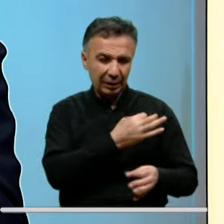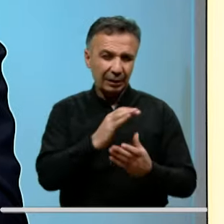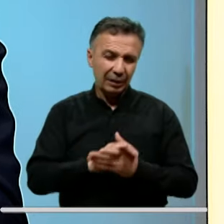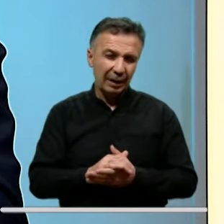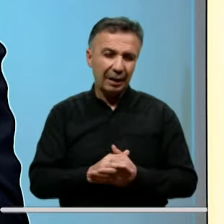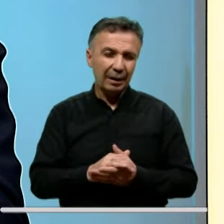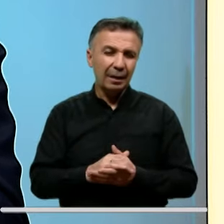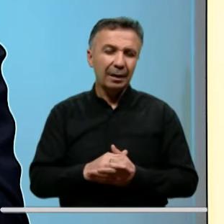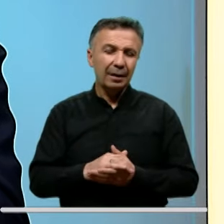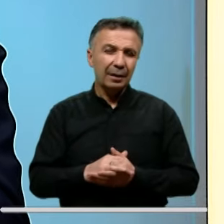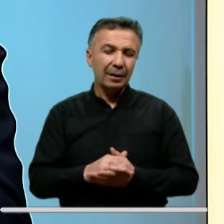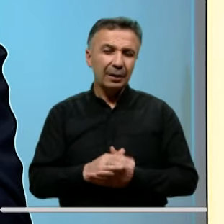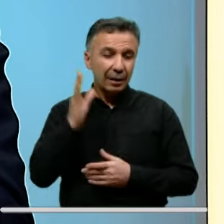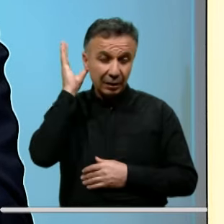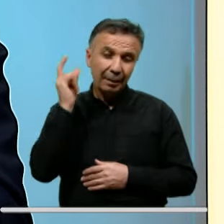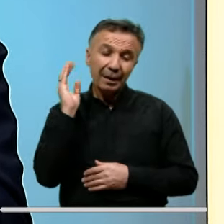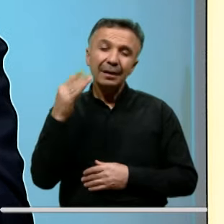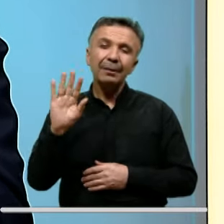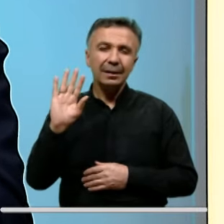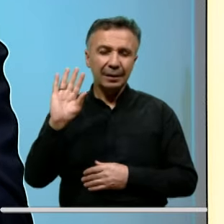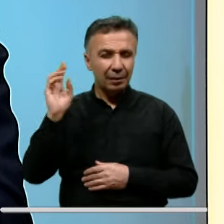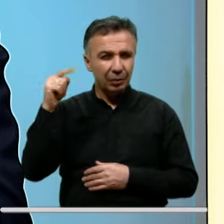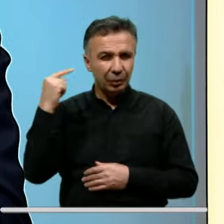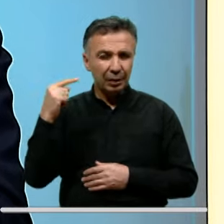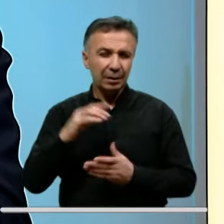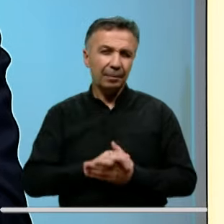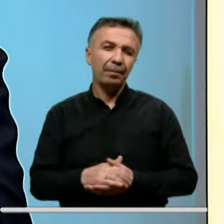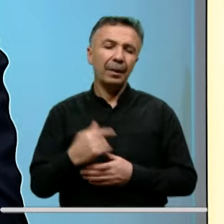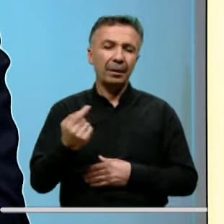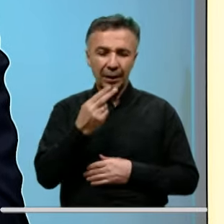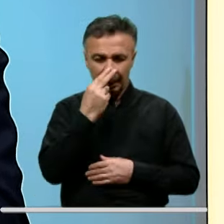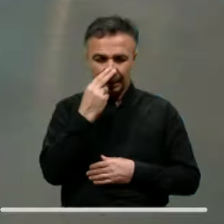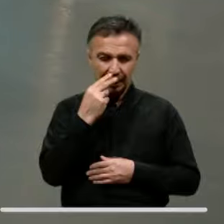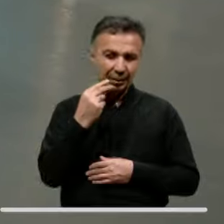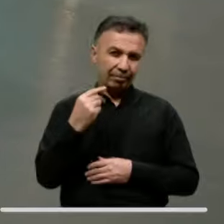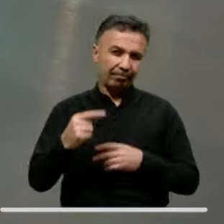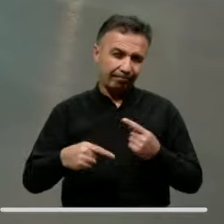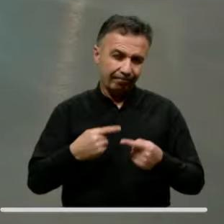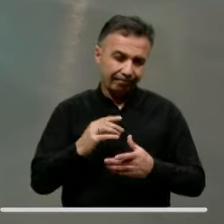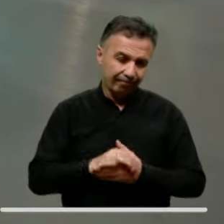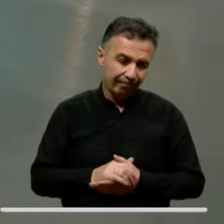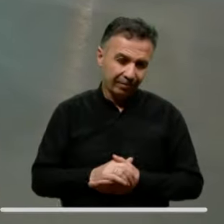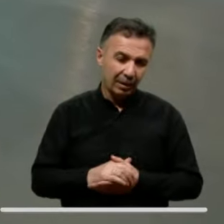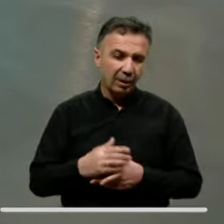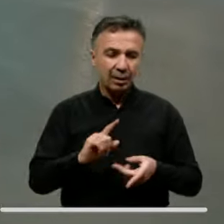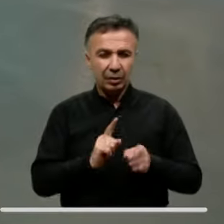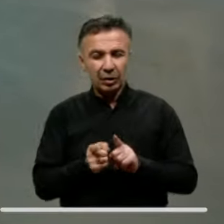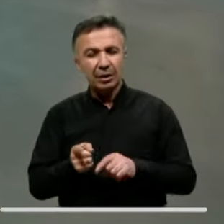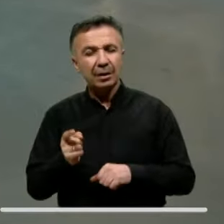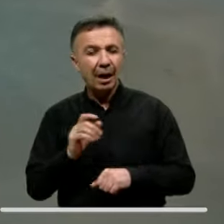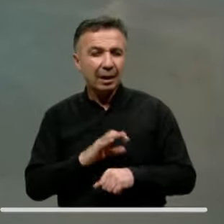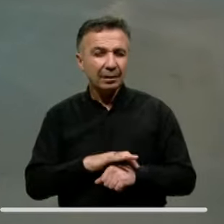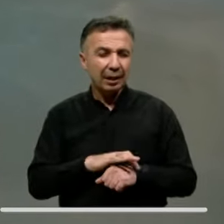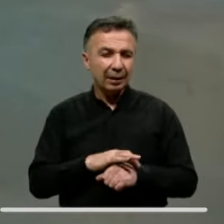mazurdurlar, gitmesinler, risk etmesinler anlayışıyla bir şey alışkanlık hale geldi. Artık çeşitli hastalıklar mazeret